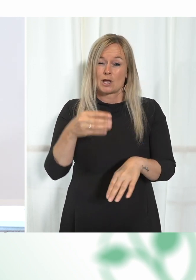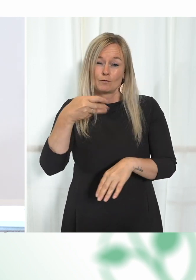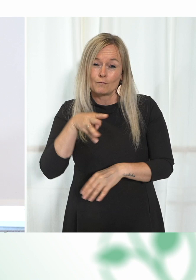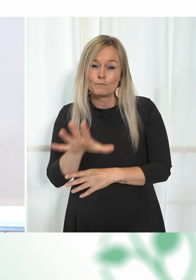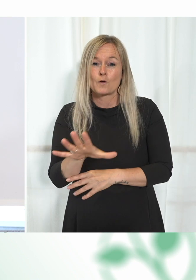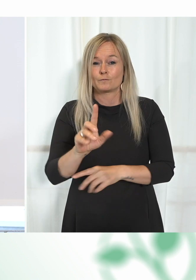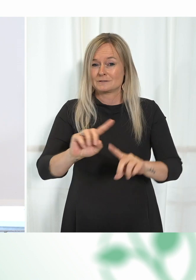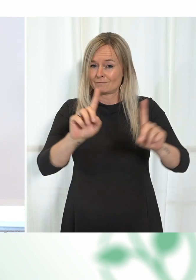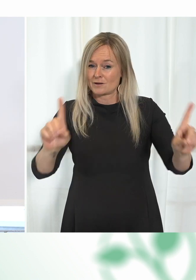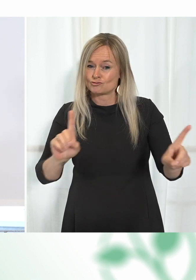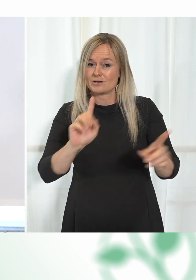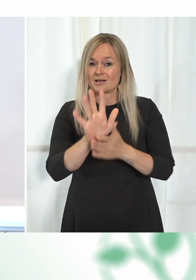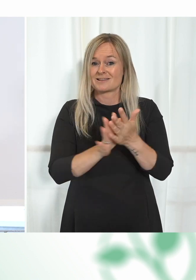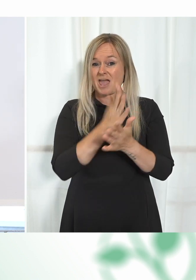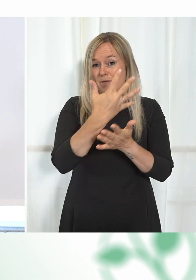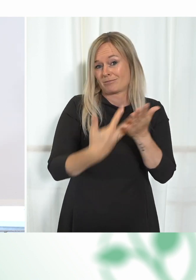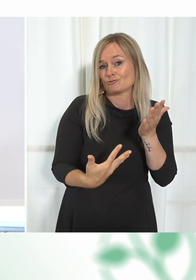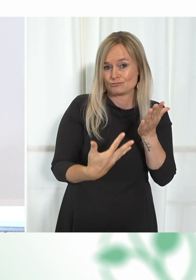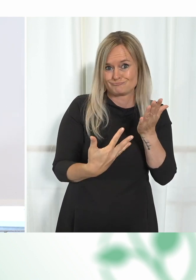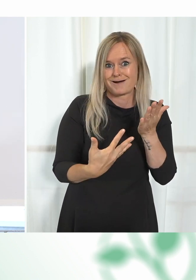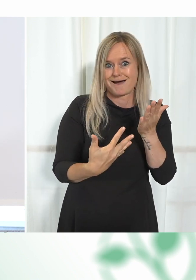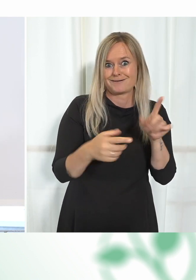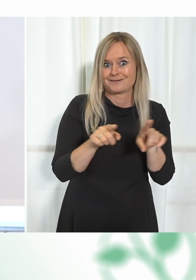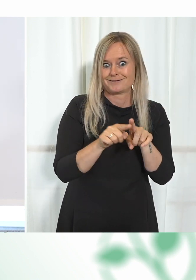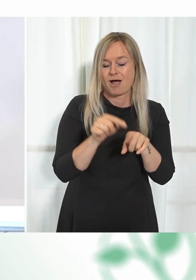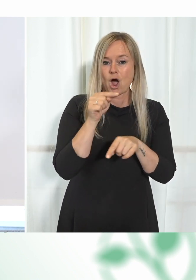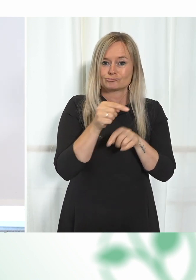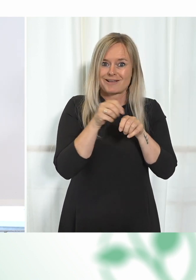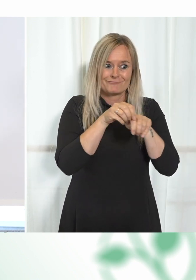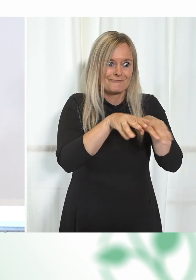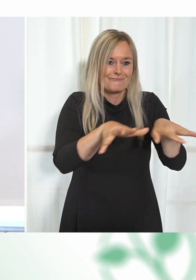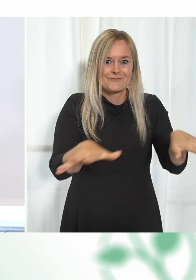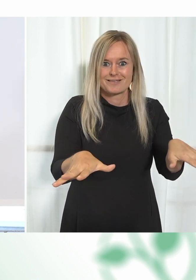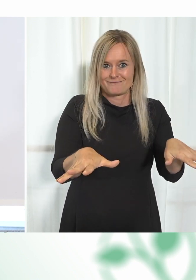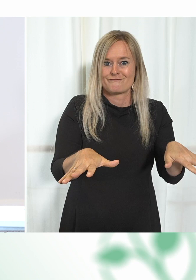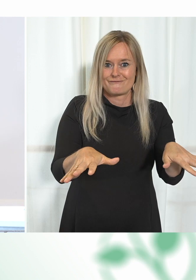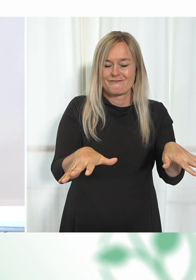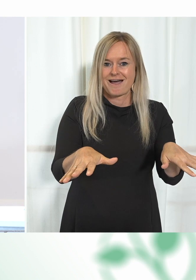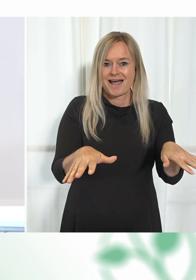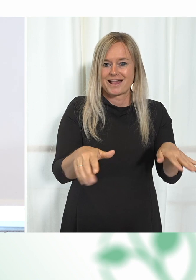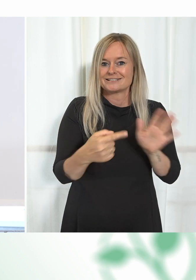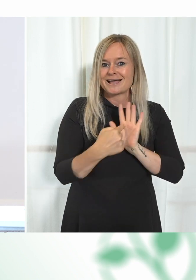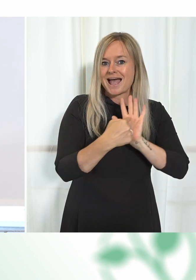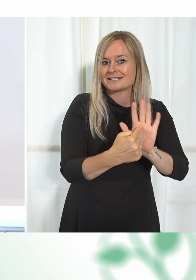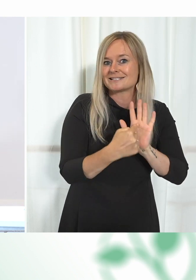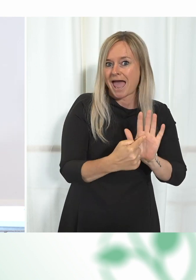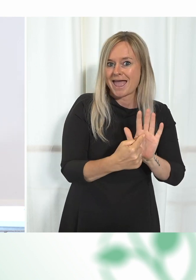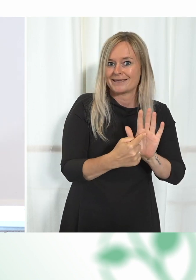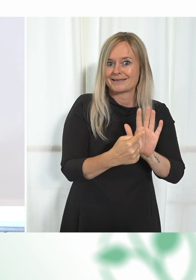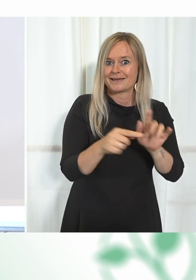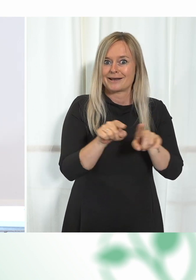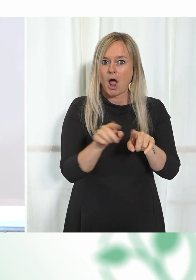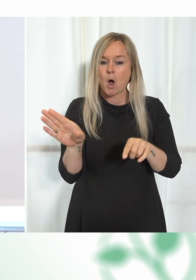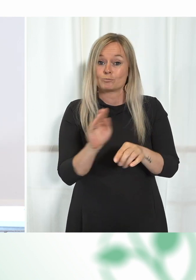verschiedene Gebärdensprachen. Und welche Vielfalt da auch in der Explosion für Menschen, die die Gebärdensprache sprechen, vorhanden